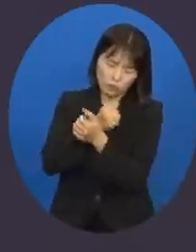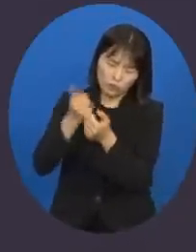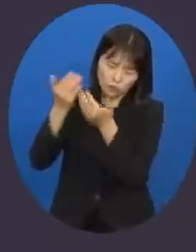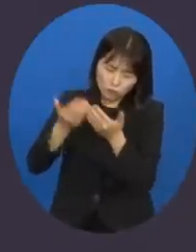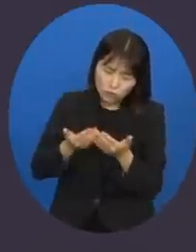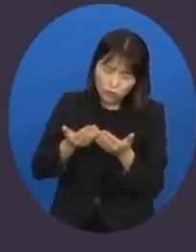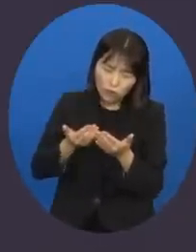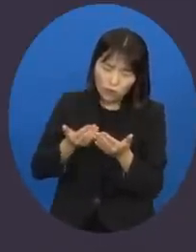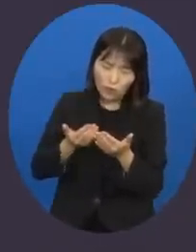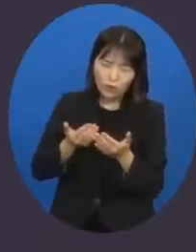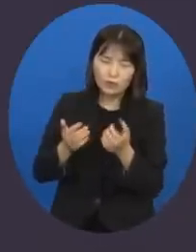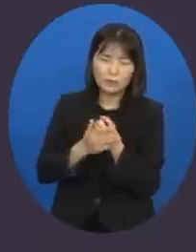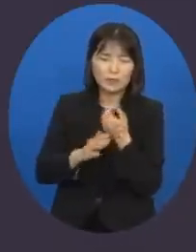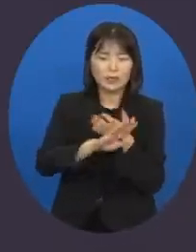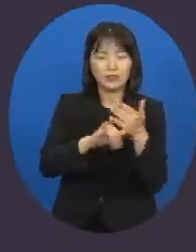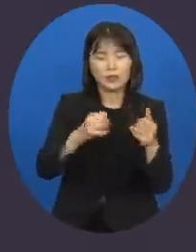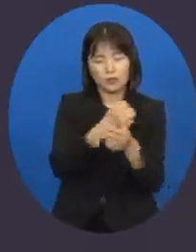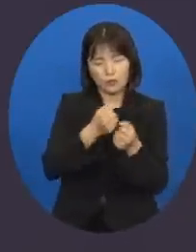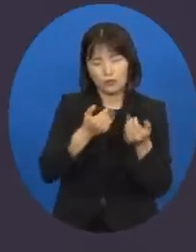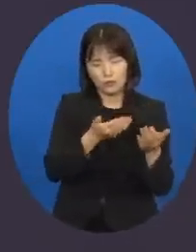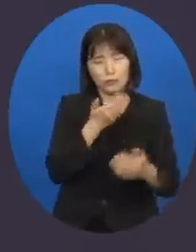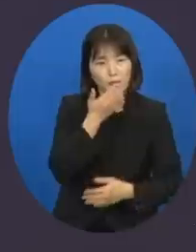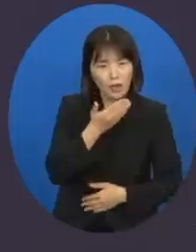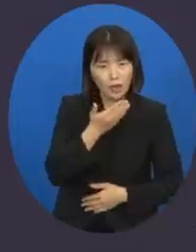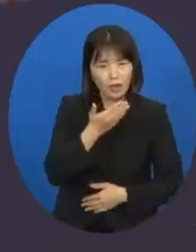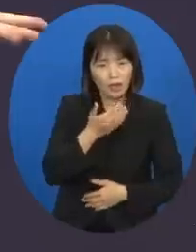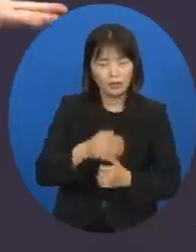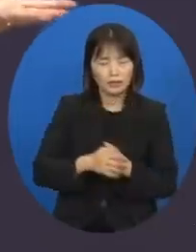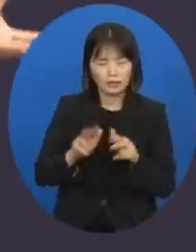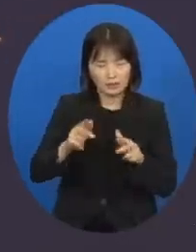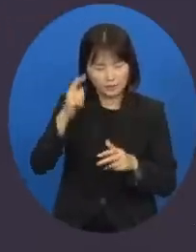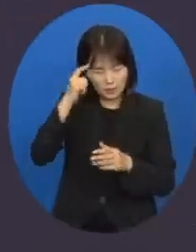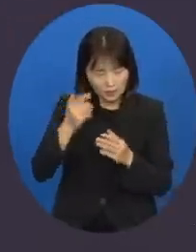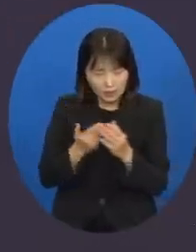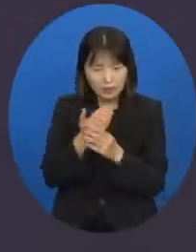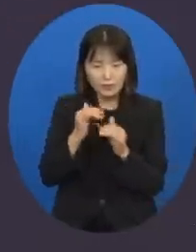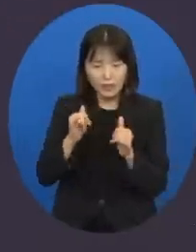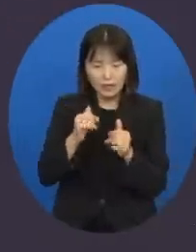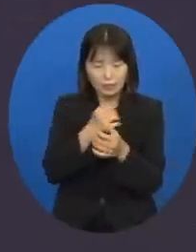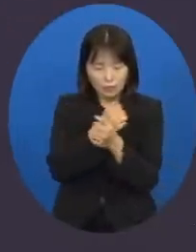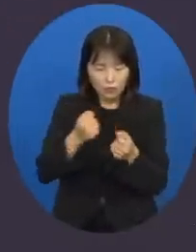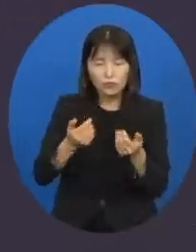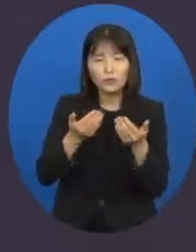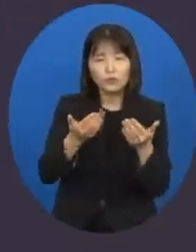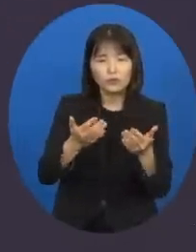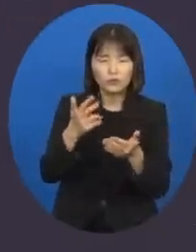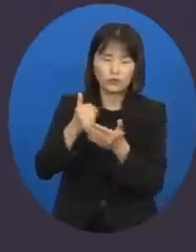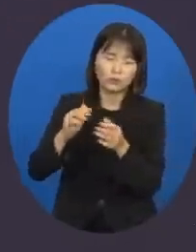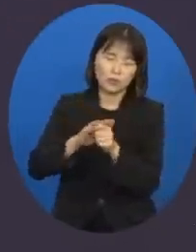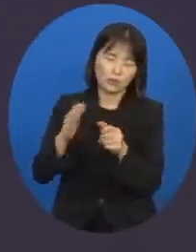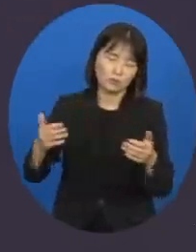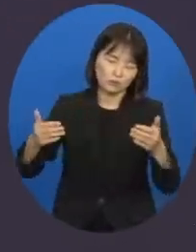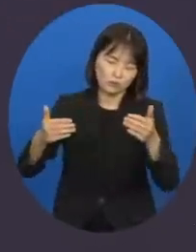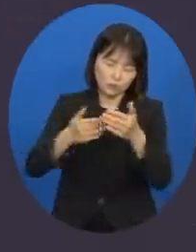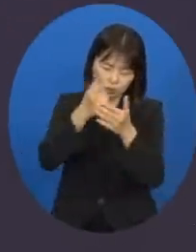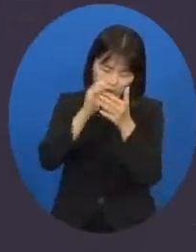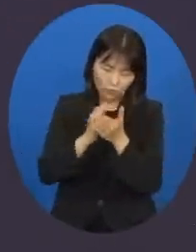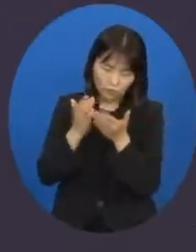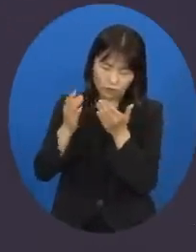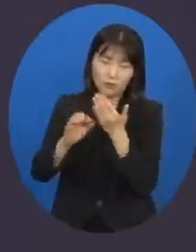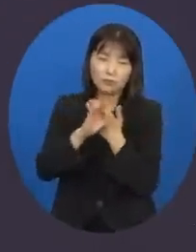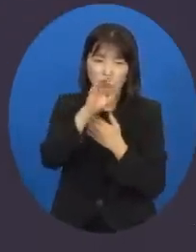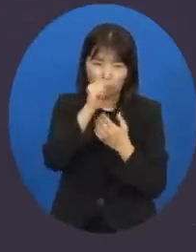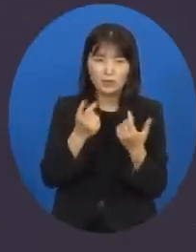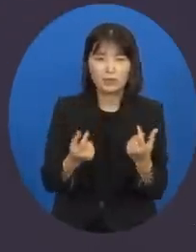용서 못하겠습니까? 이 시간 생각나는 분들을 다 용서하고 주의 사랑을 품는 그런 기도를 드렸으면 좋겠습니다.